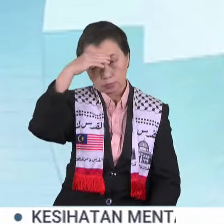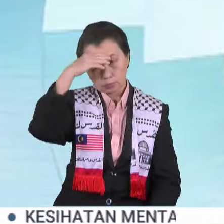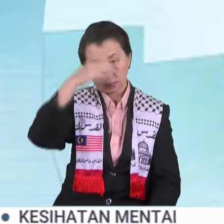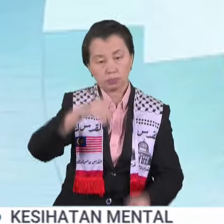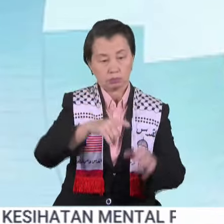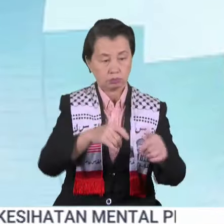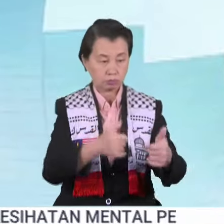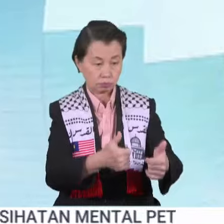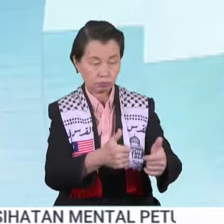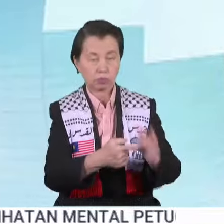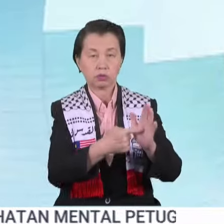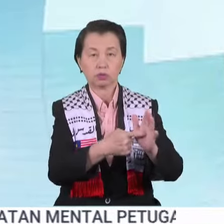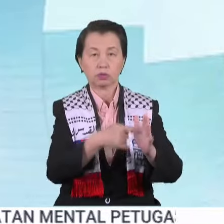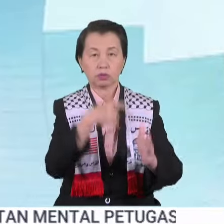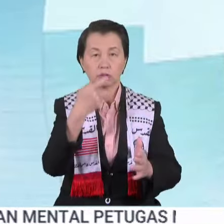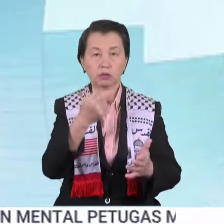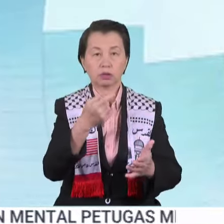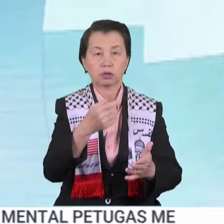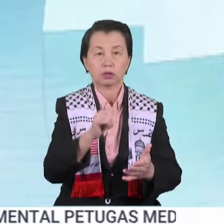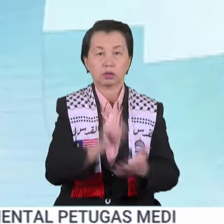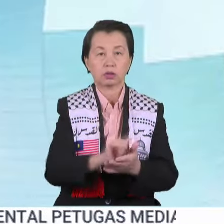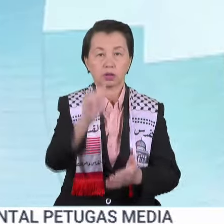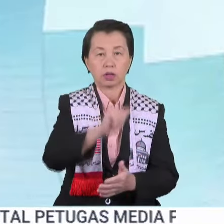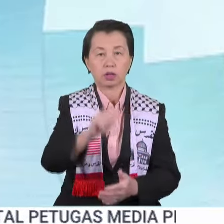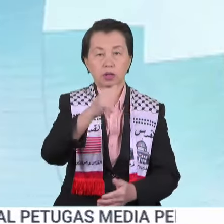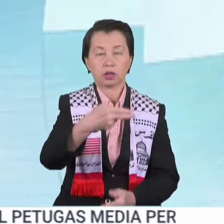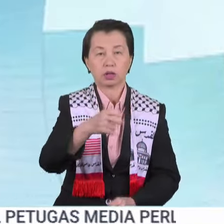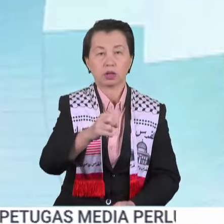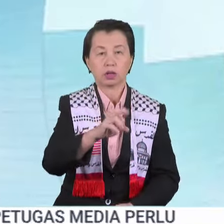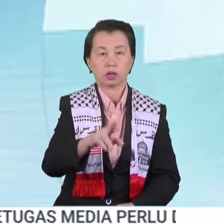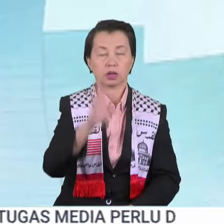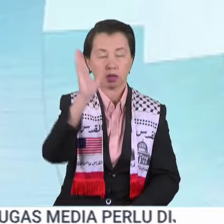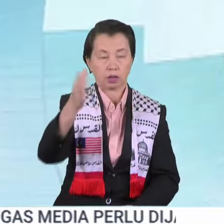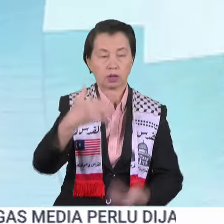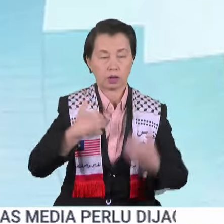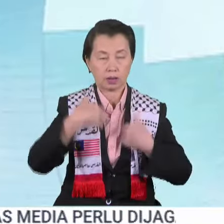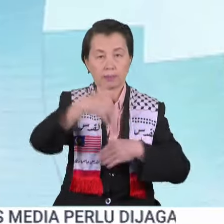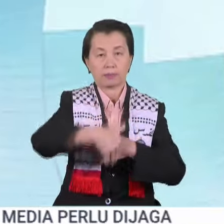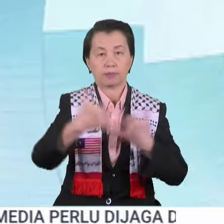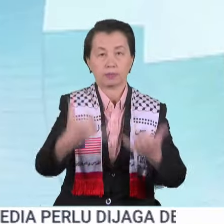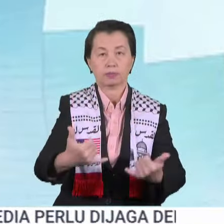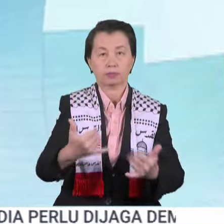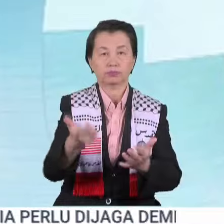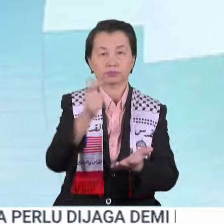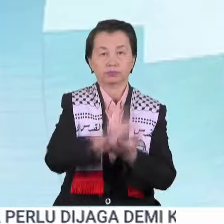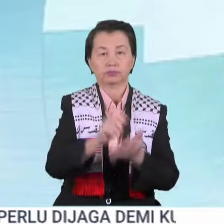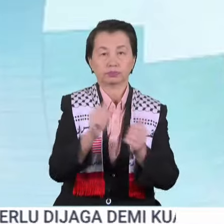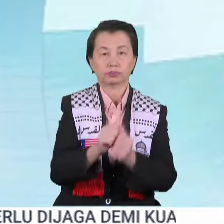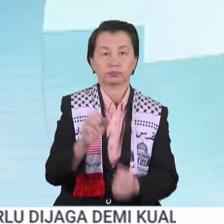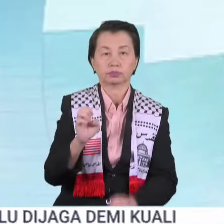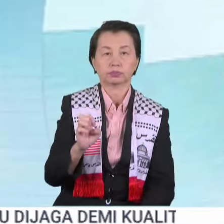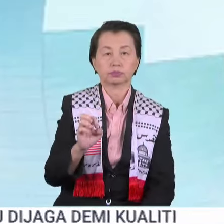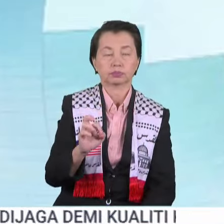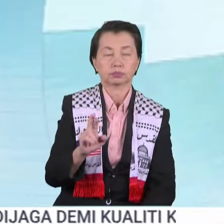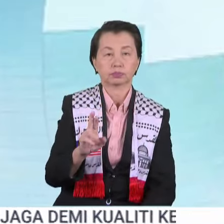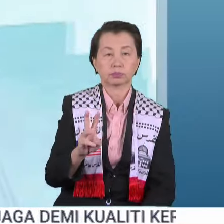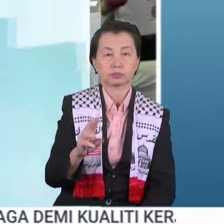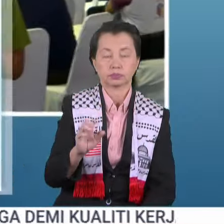tarikan utama adalah showcase sirup bergegau at HBN yang akan berlangsung pada malam ini. Laporan lanjut kita bersama Erwin Zaid. Silakan